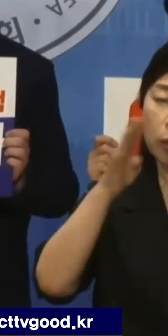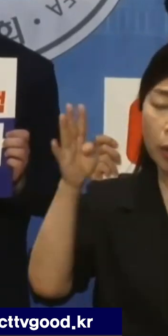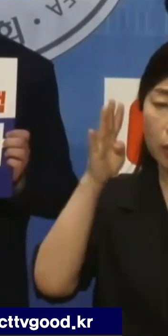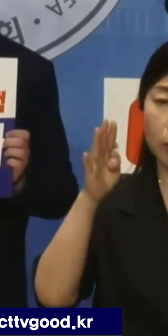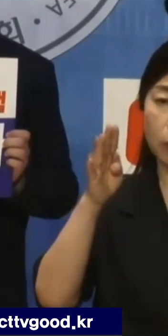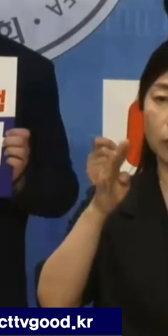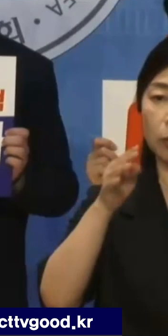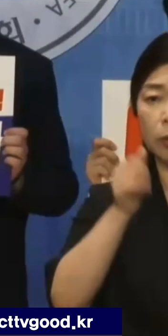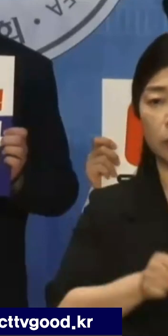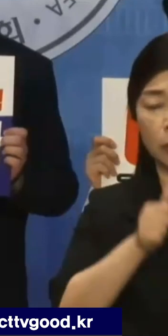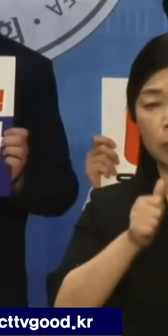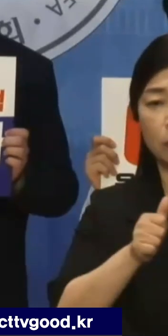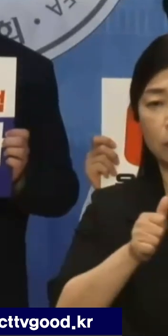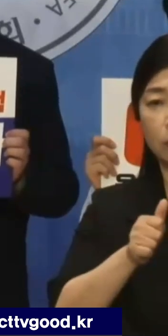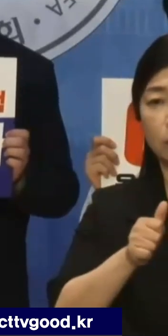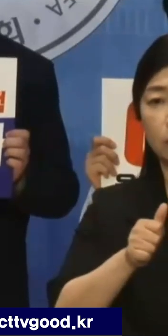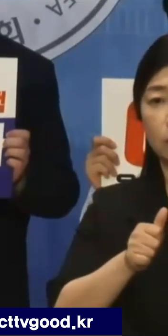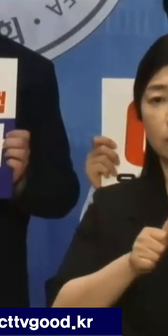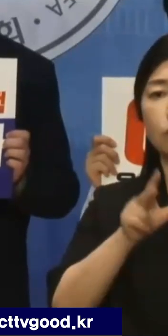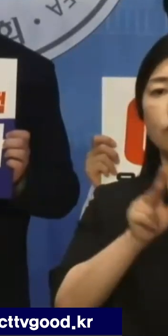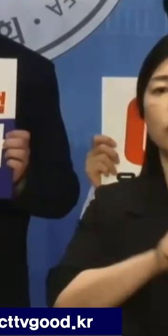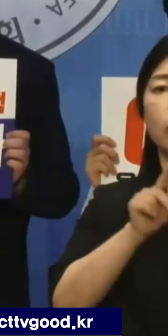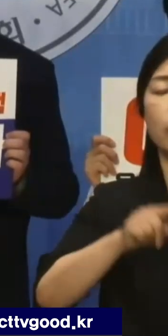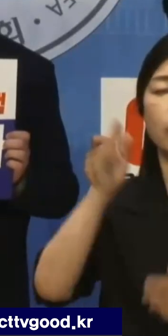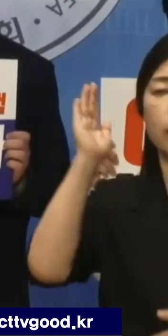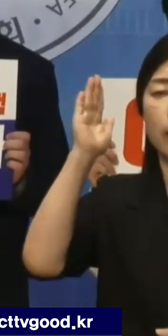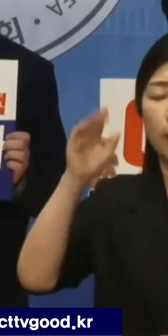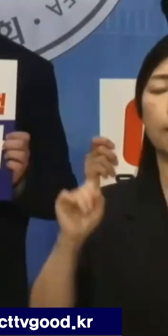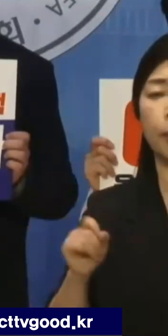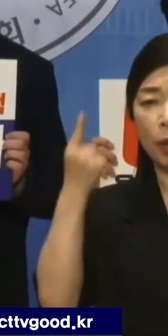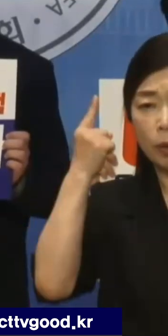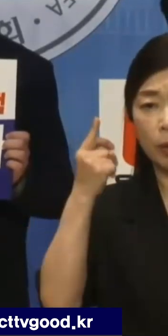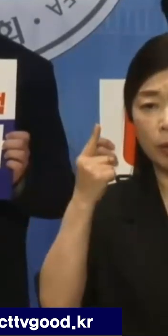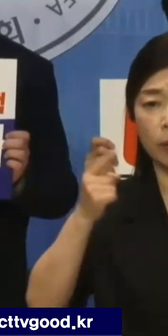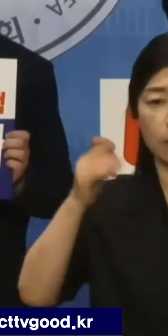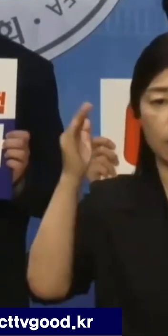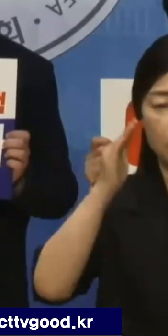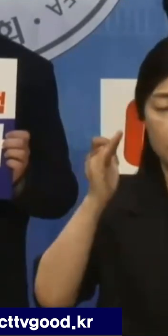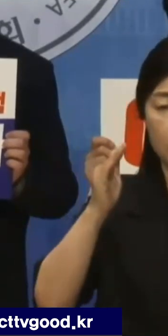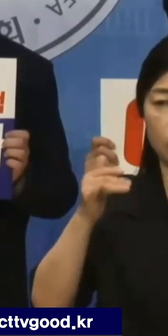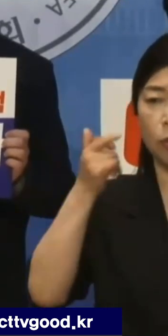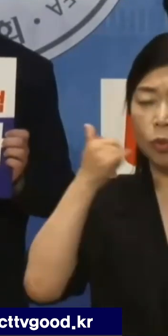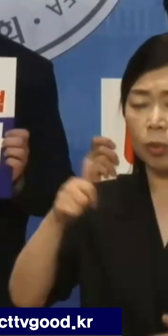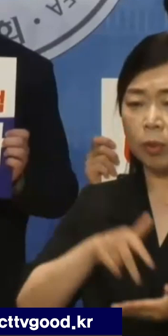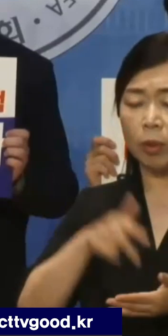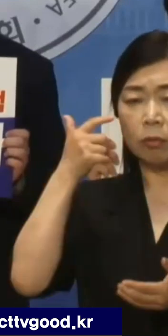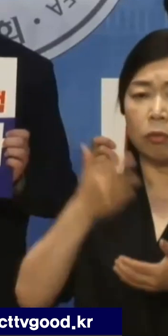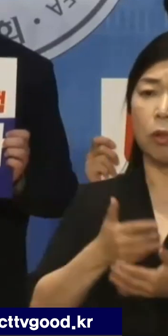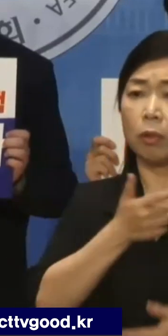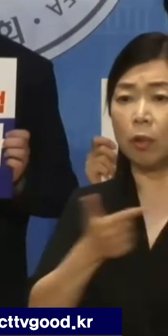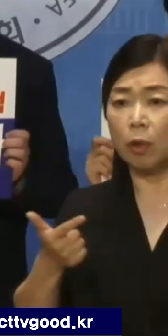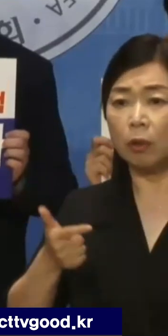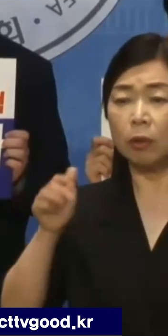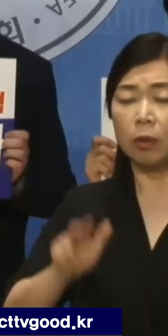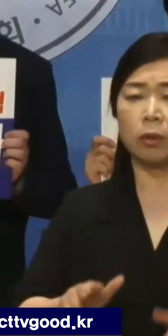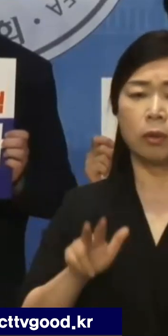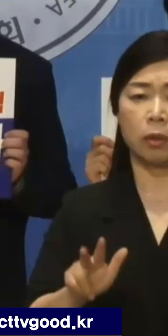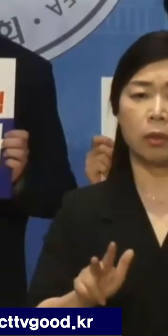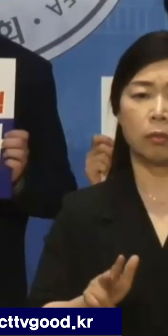수능 발언을 하시고 나서 수험생들과 학부모님들이 충격에 헤어나지 못하고 있는데 이제